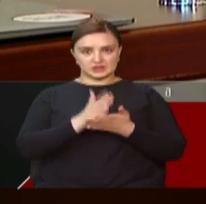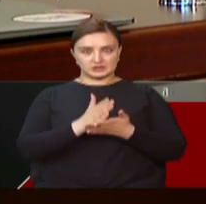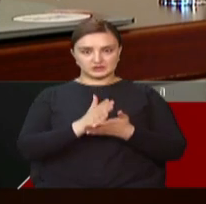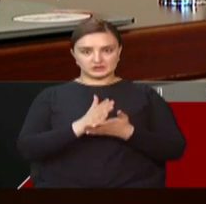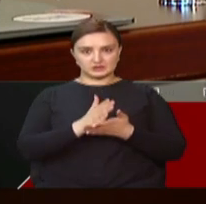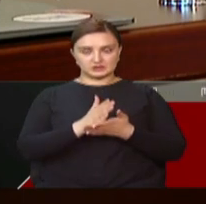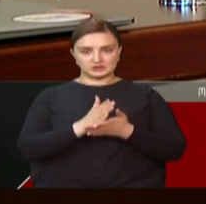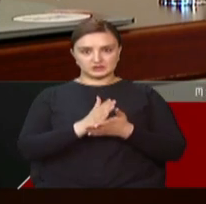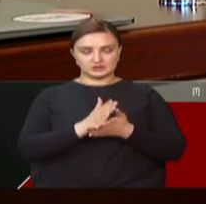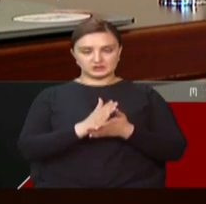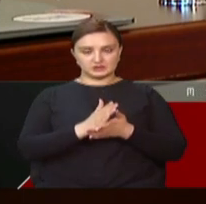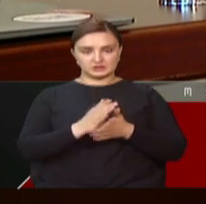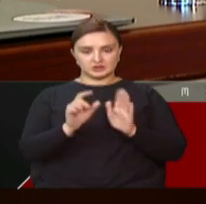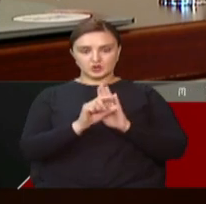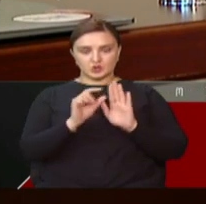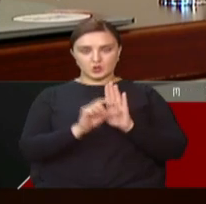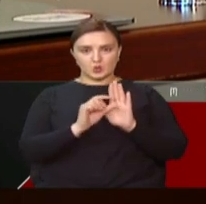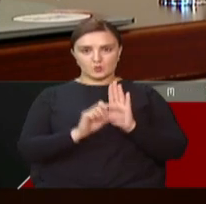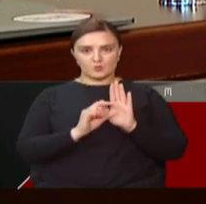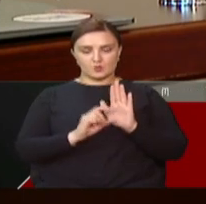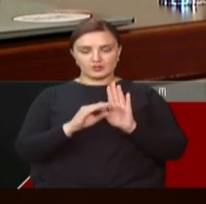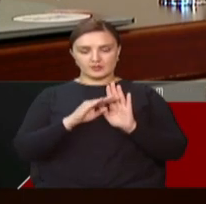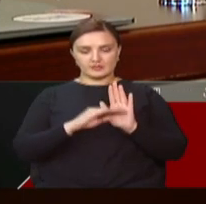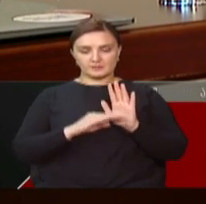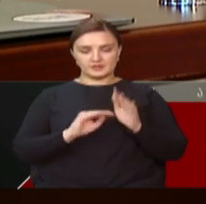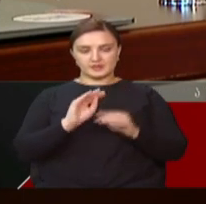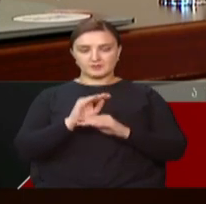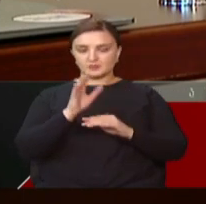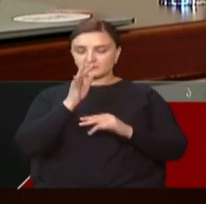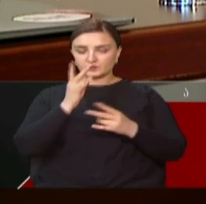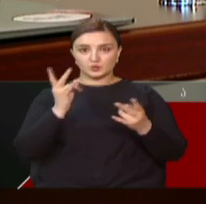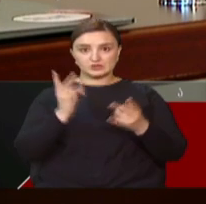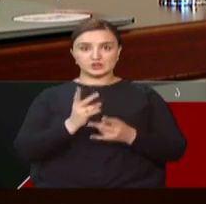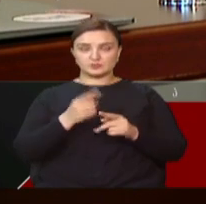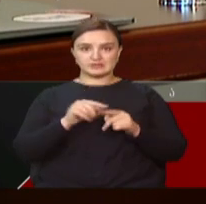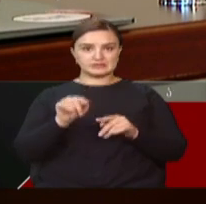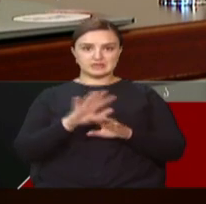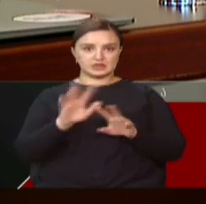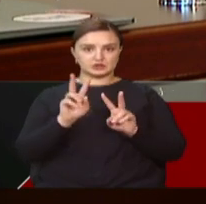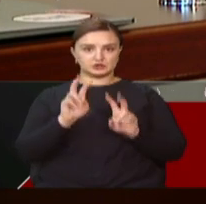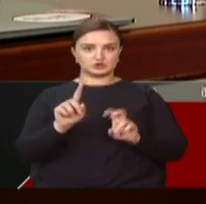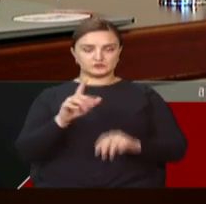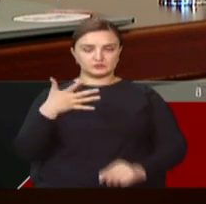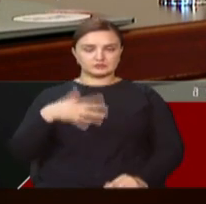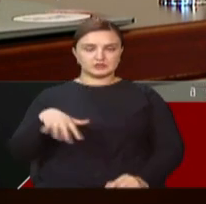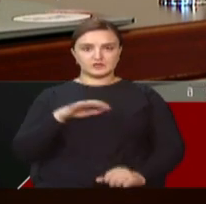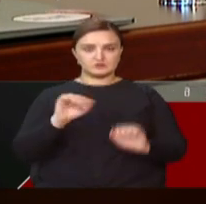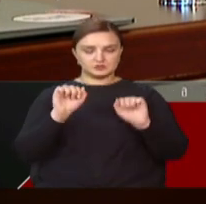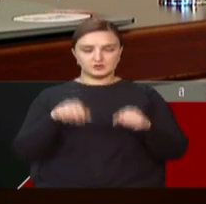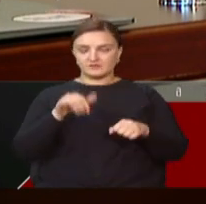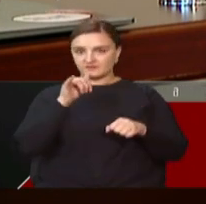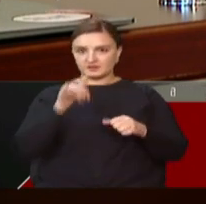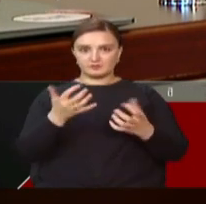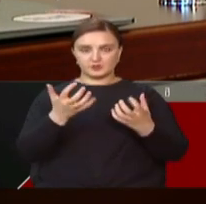აღსრულებაში გადასატანი კომპონენტები გარკვეულ, ასე ვთქვათ, დამატებით დროს საჭიროებენ, ეს სრულებით არ ნიშნავს იმ იმას, რომ საქართველომ შეიძლება ვერ